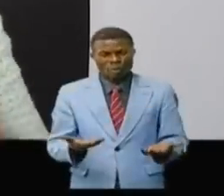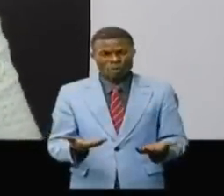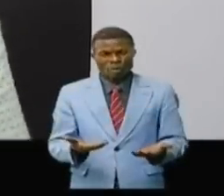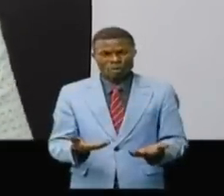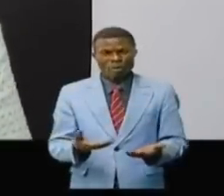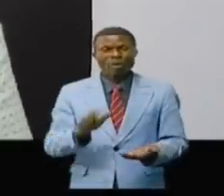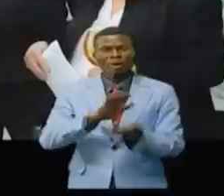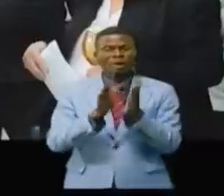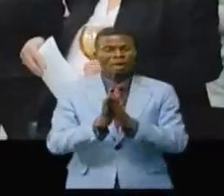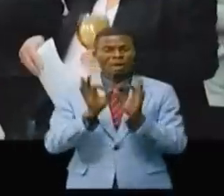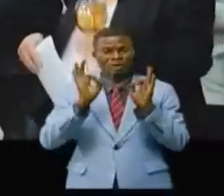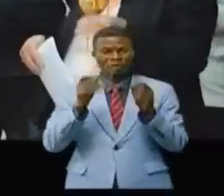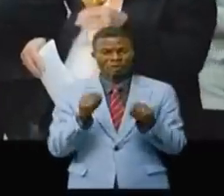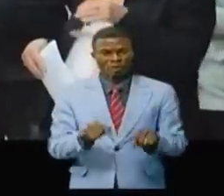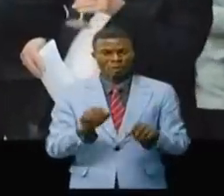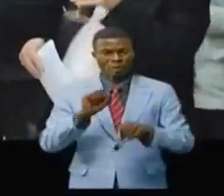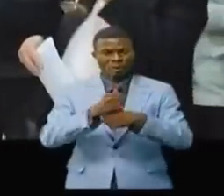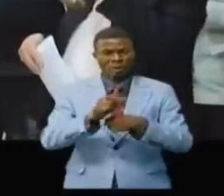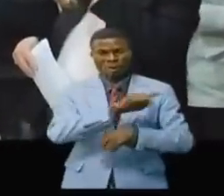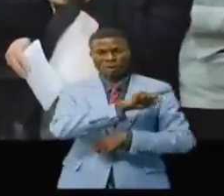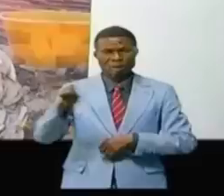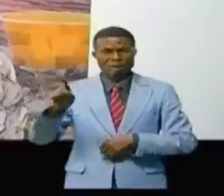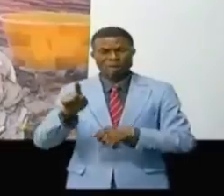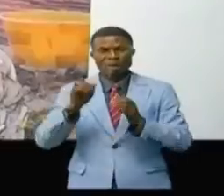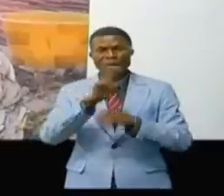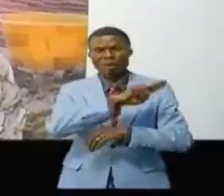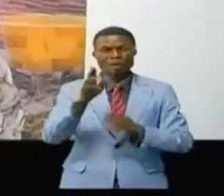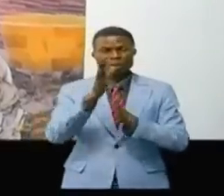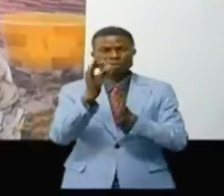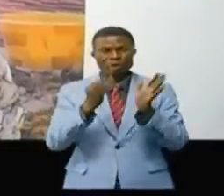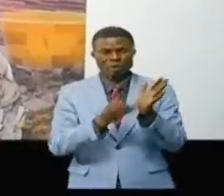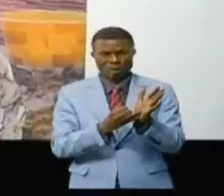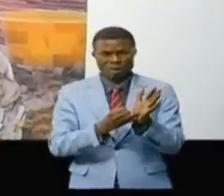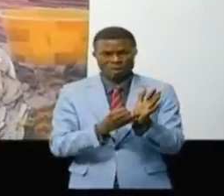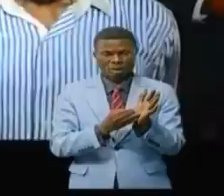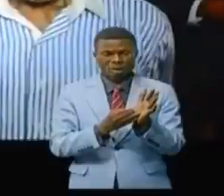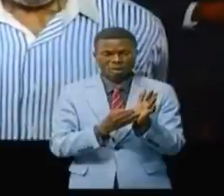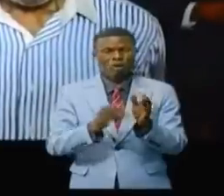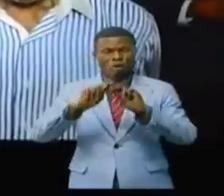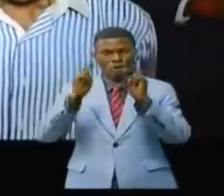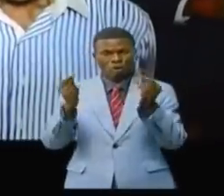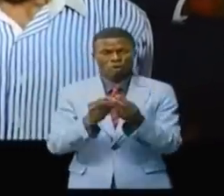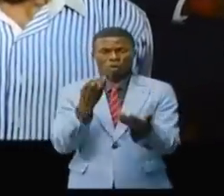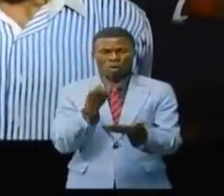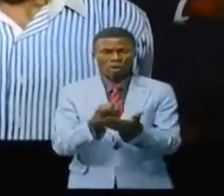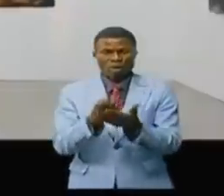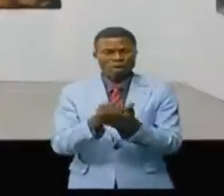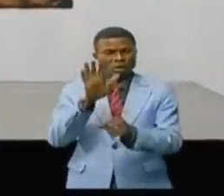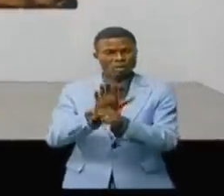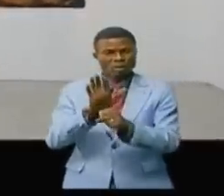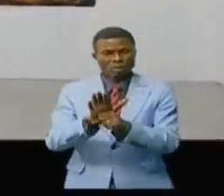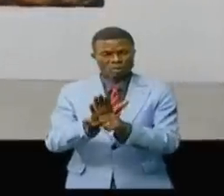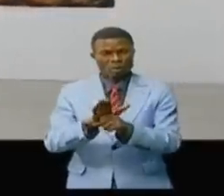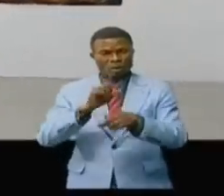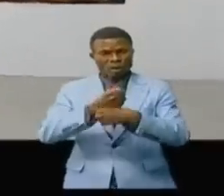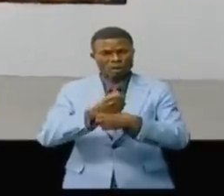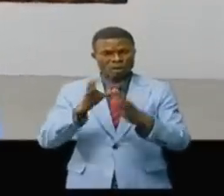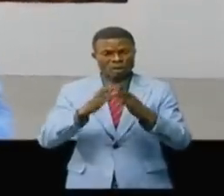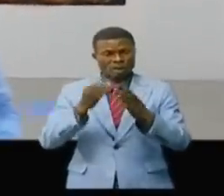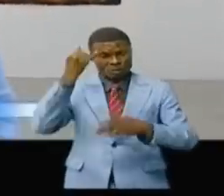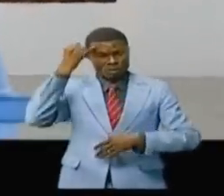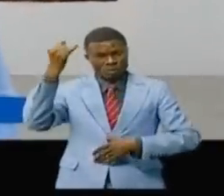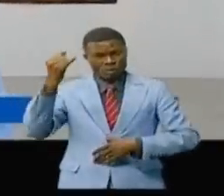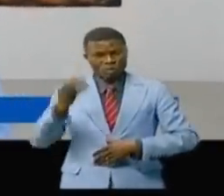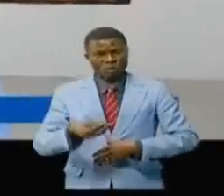la modernité. Créée en 2018, Yetu Galerie est une entité d'économie mixte établi avec intention